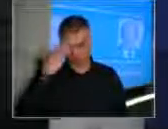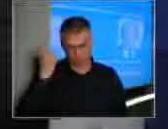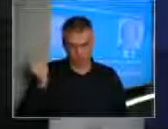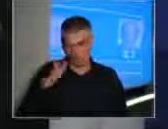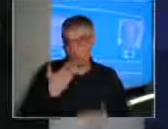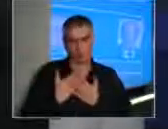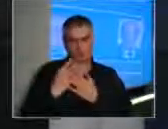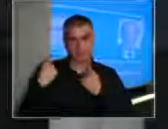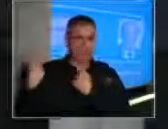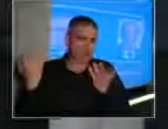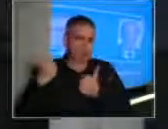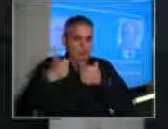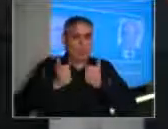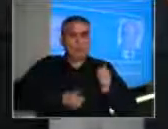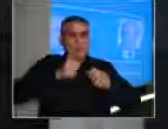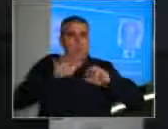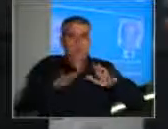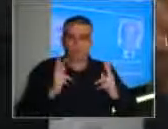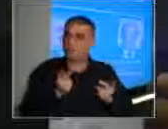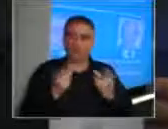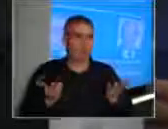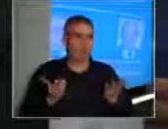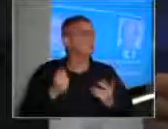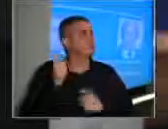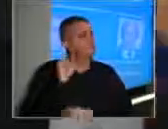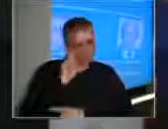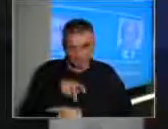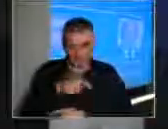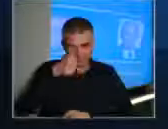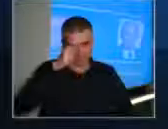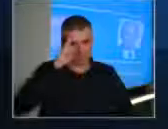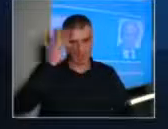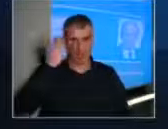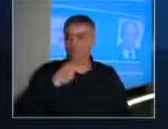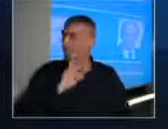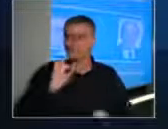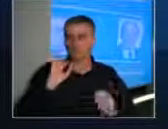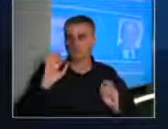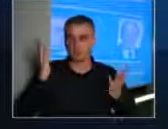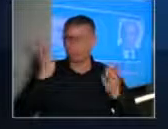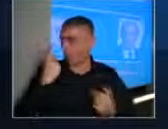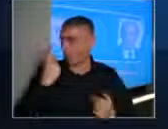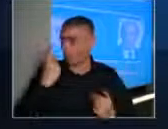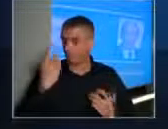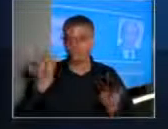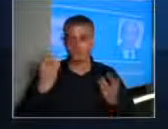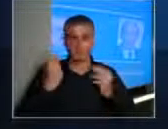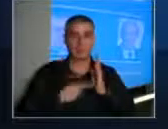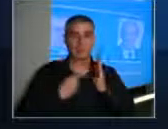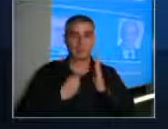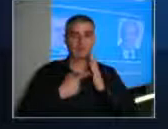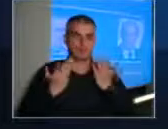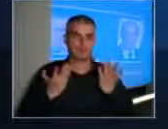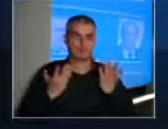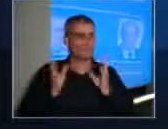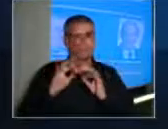פייגלין, הוא יכול להמליץ על עצמו כי הוא עמד לראשות ממשלה בקלות. רץ לראשות הליכוד פעם אחת. עכשיו, אף אחד לא ייפול מהפעם אחת, הרבה פעמים.